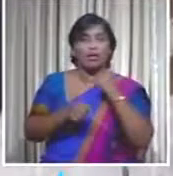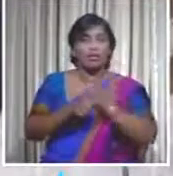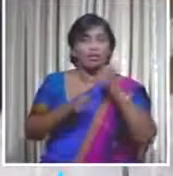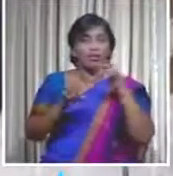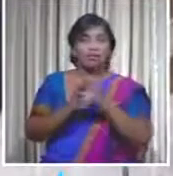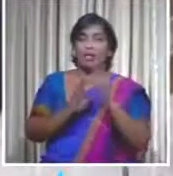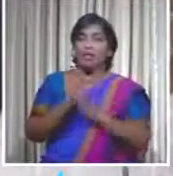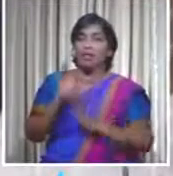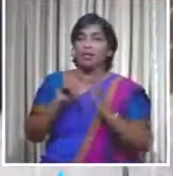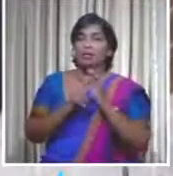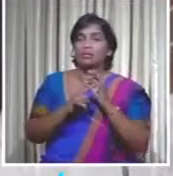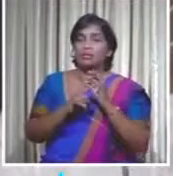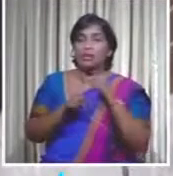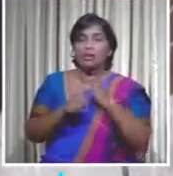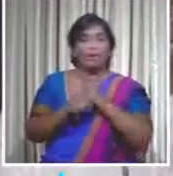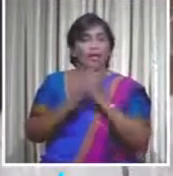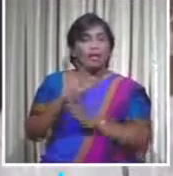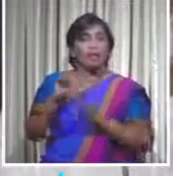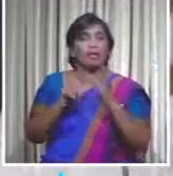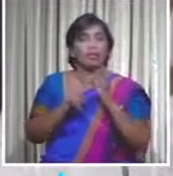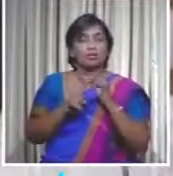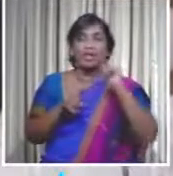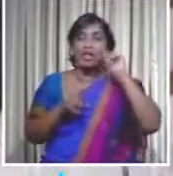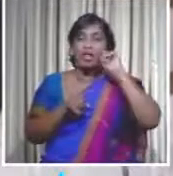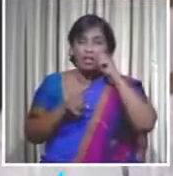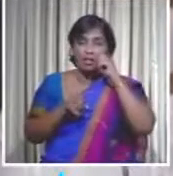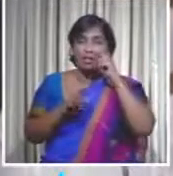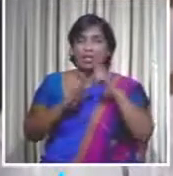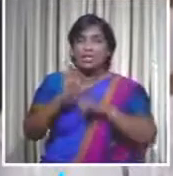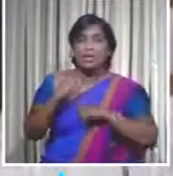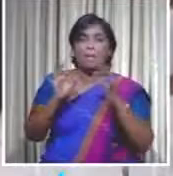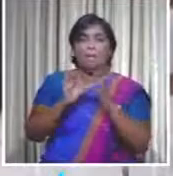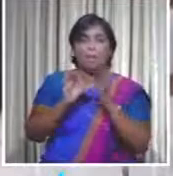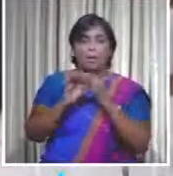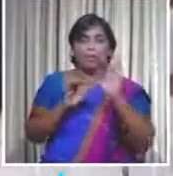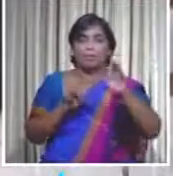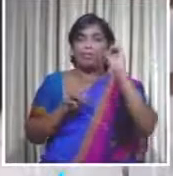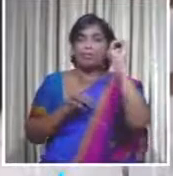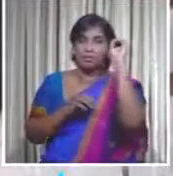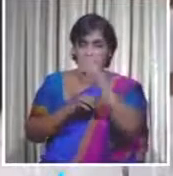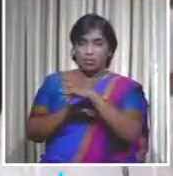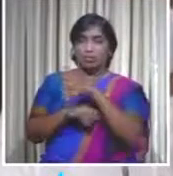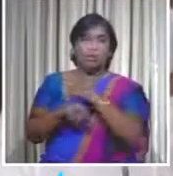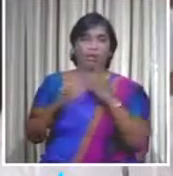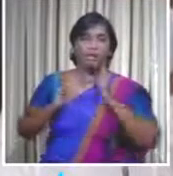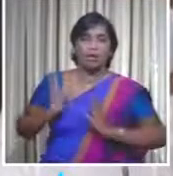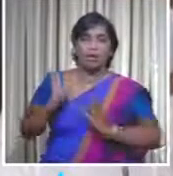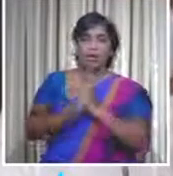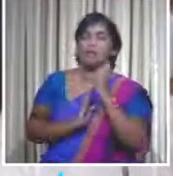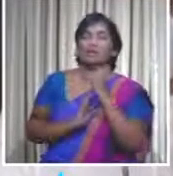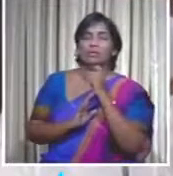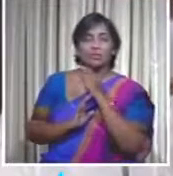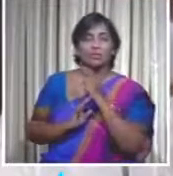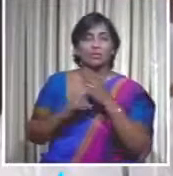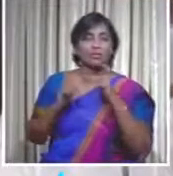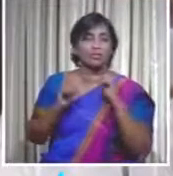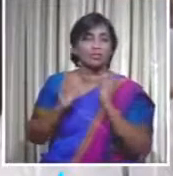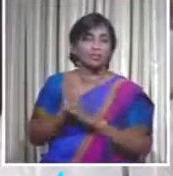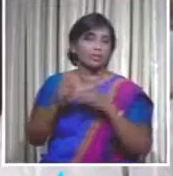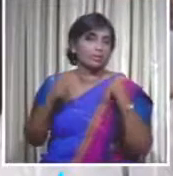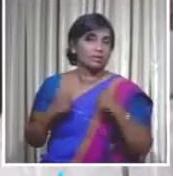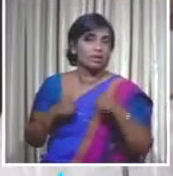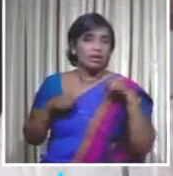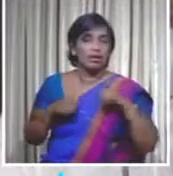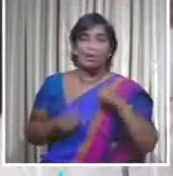හිටපු ඇමති දැන් මේ රාජ්‍ය ඇමතිතුමාගේ පියාව දගත් බාලසූරිය ඇමතිතුමාව දැම්ම ගෙනල්ලා මානව හිමිකම් කොමිසමේ සභාපති හැටියට දැන්